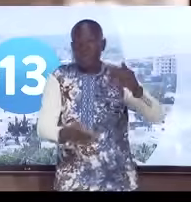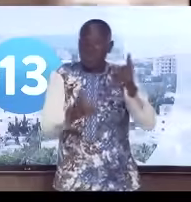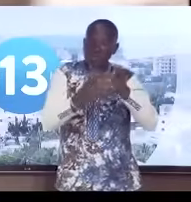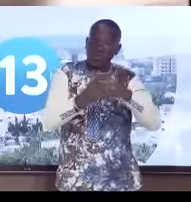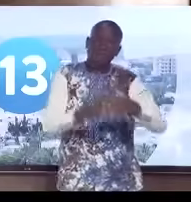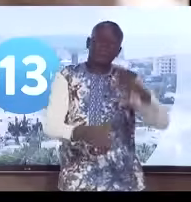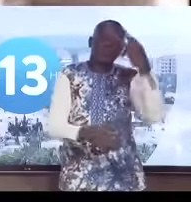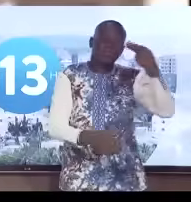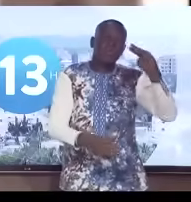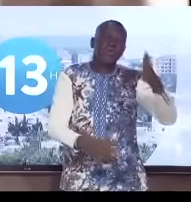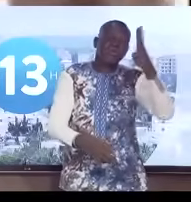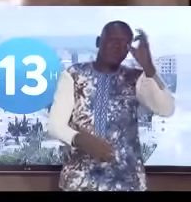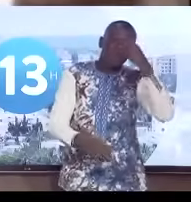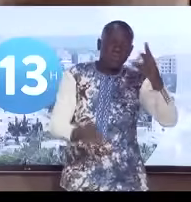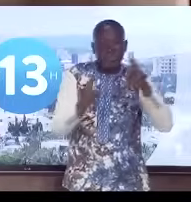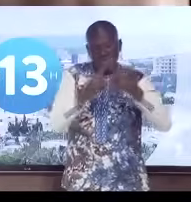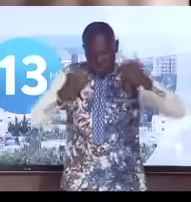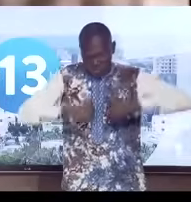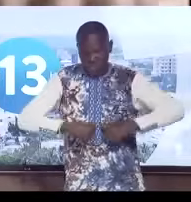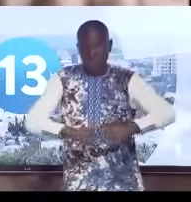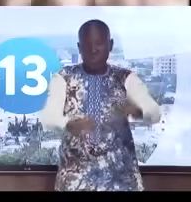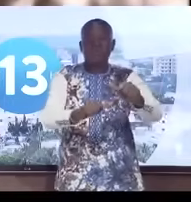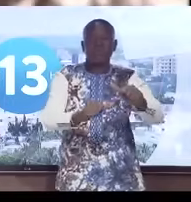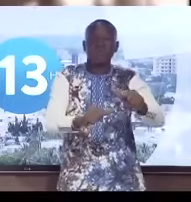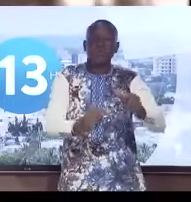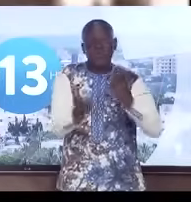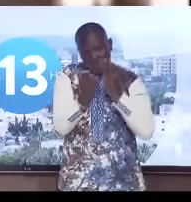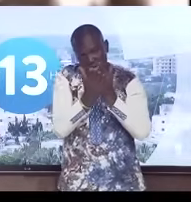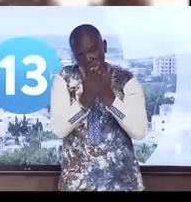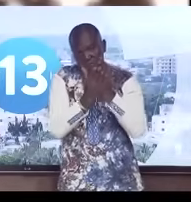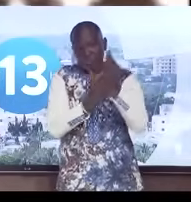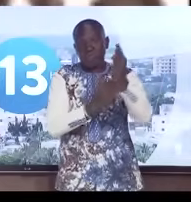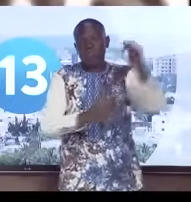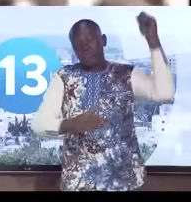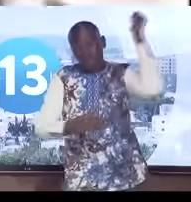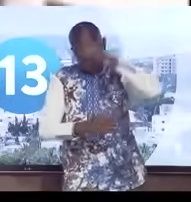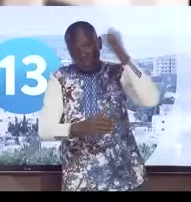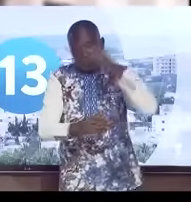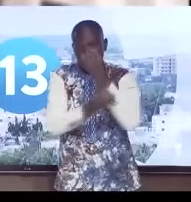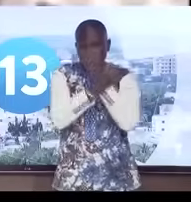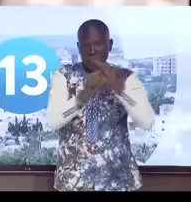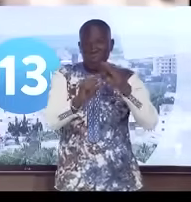Haute-Volta, aujourd'hui Burkina Faso, poursuivra sa marche radieuse afin d'assumer son destin.